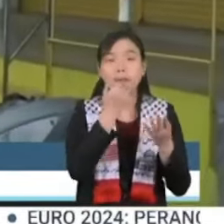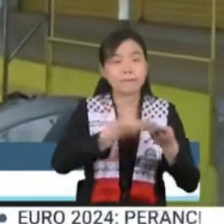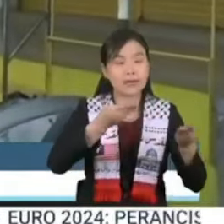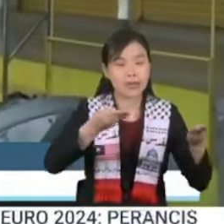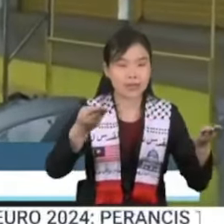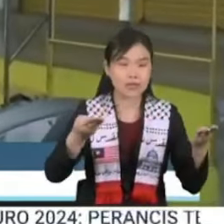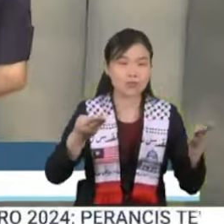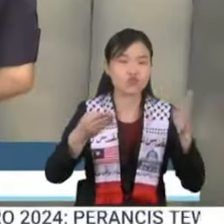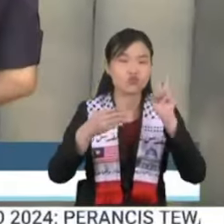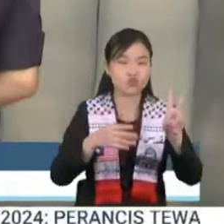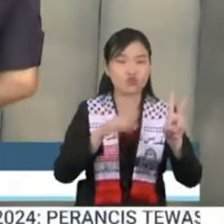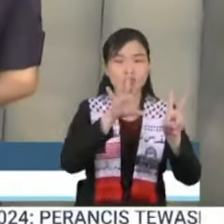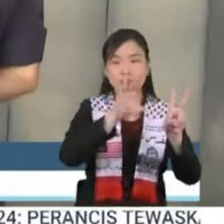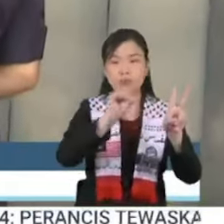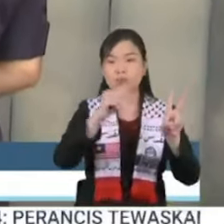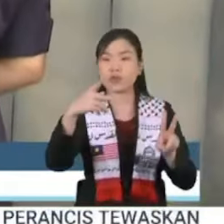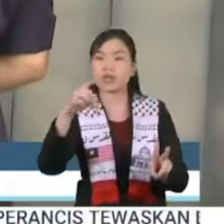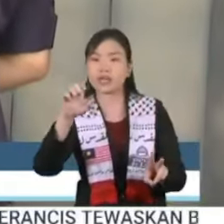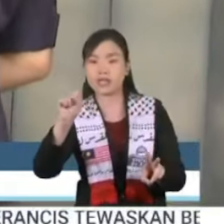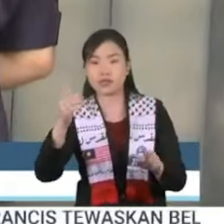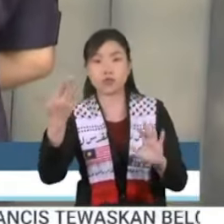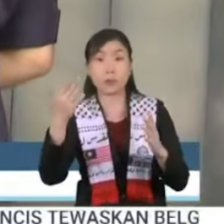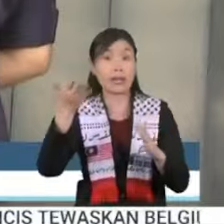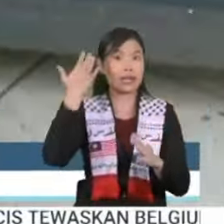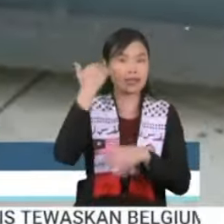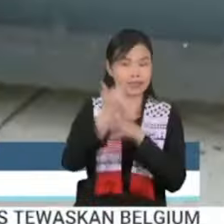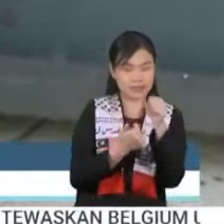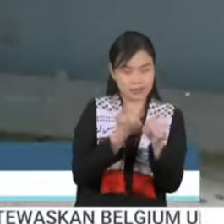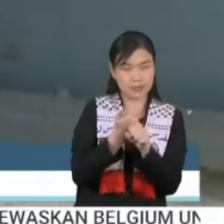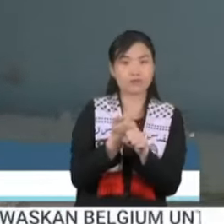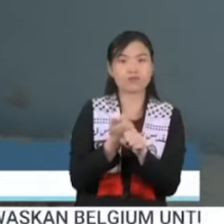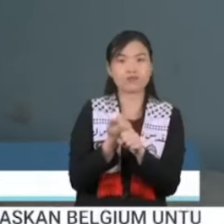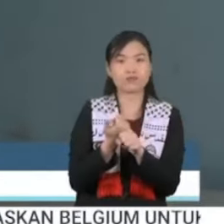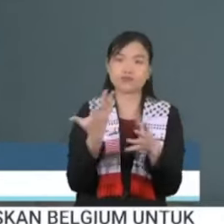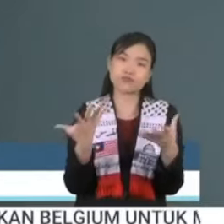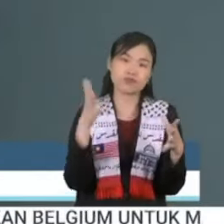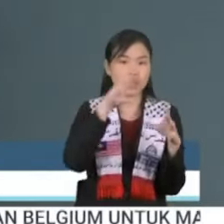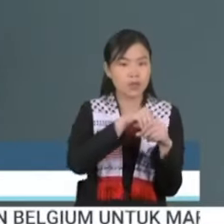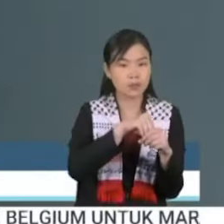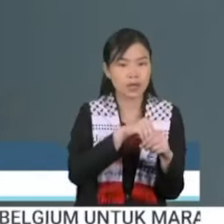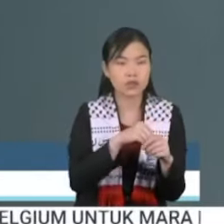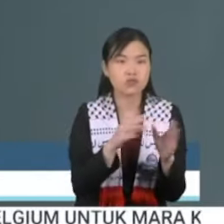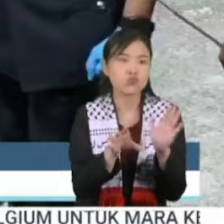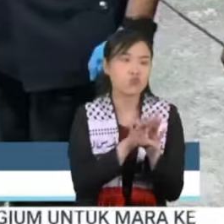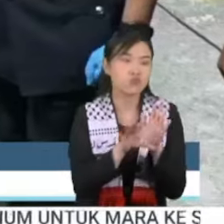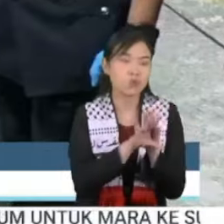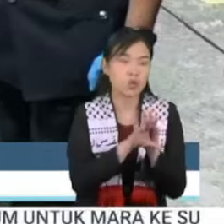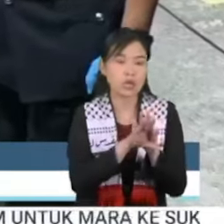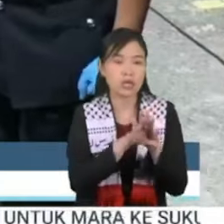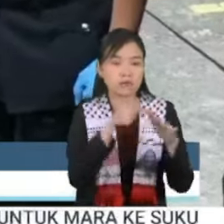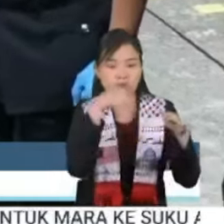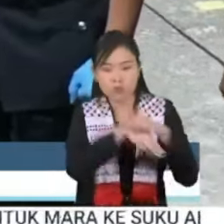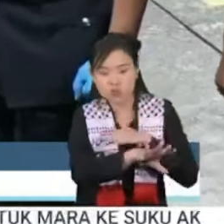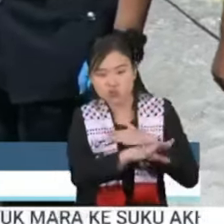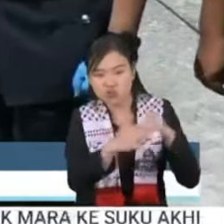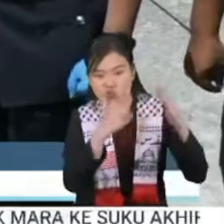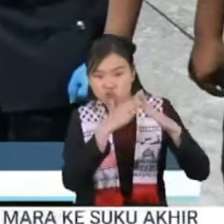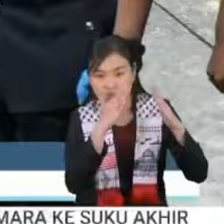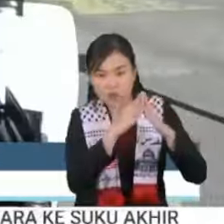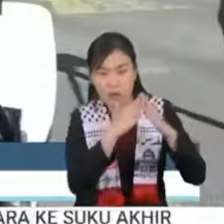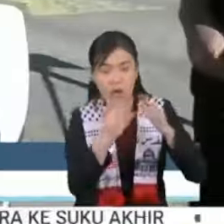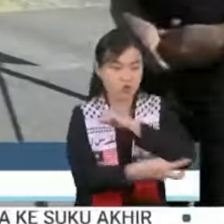sebanyak 250 kes berbanding pada tahun lepas. Ianya merangkumi kes-kes seperti pecah rumah dan curi, curi